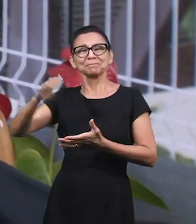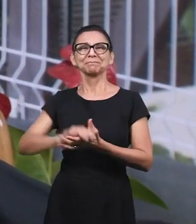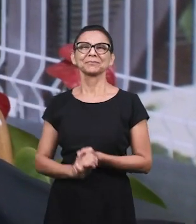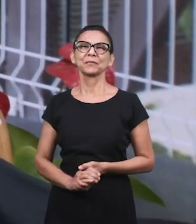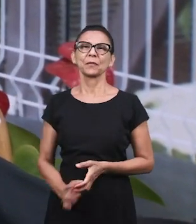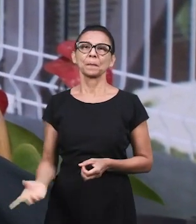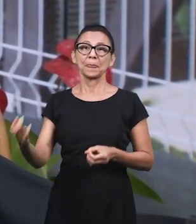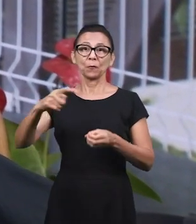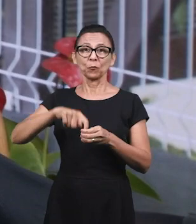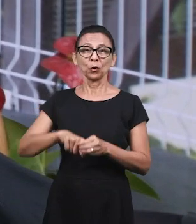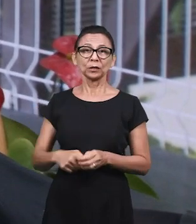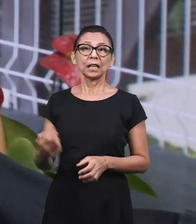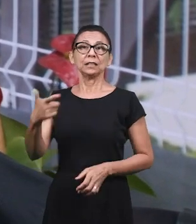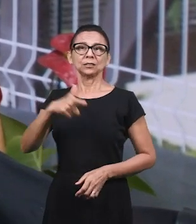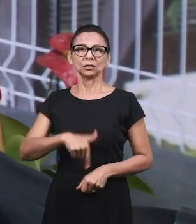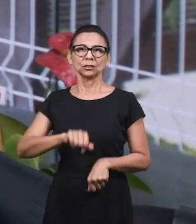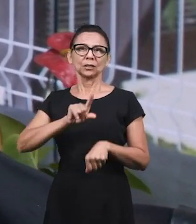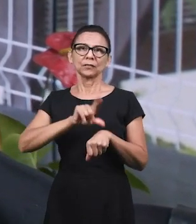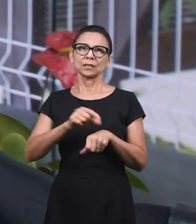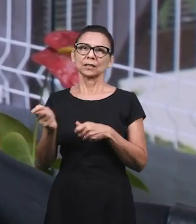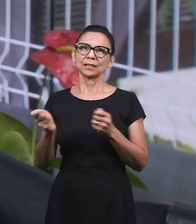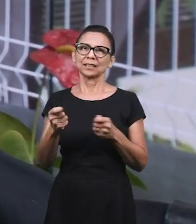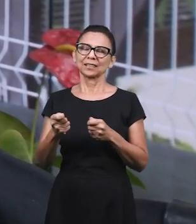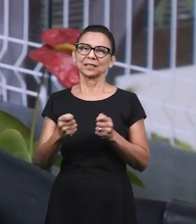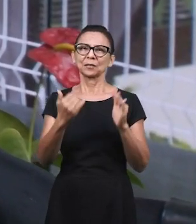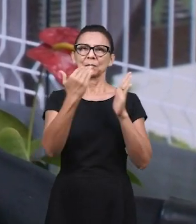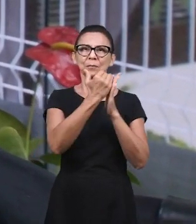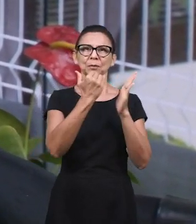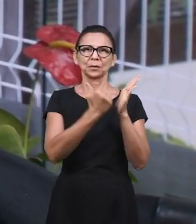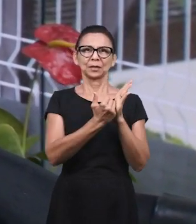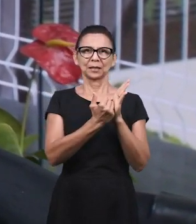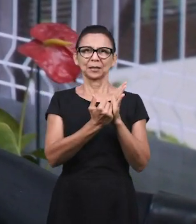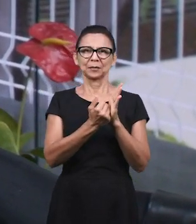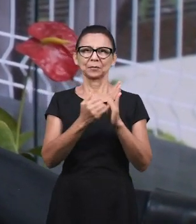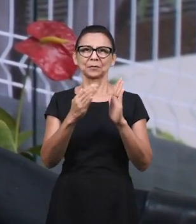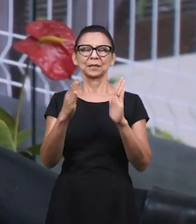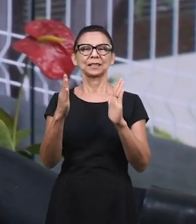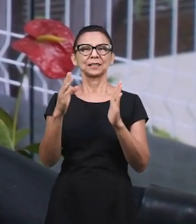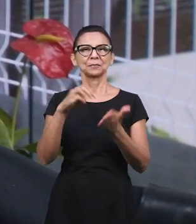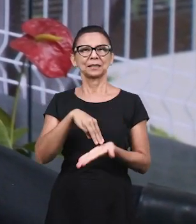encore une fois à cette heure-ci avec une édition de plus de la programmation de l'Église chrétienne